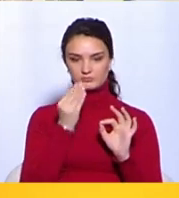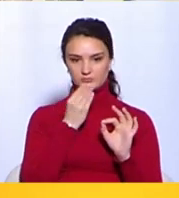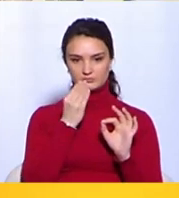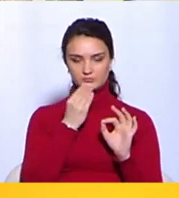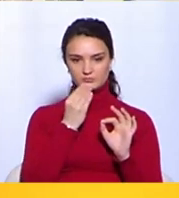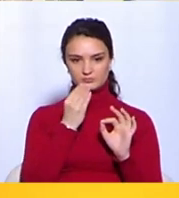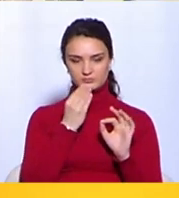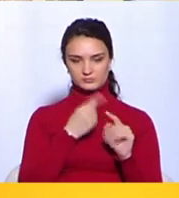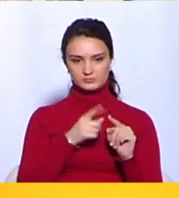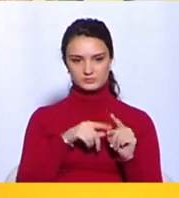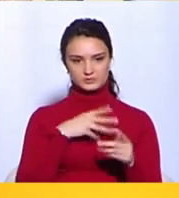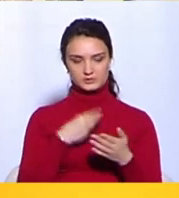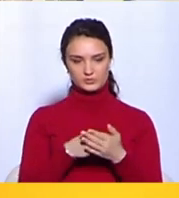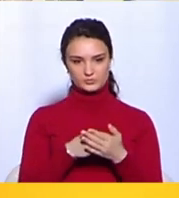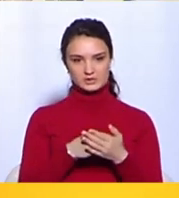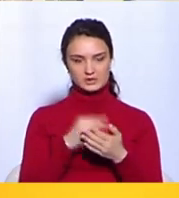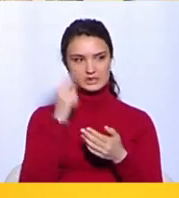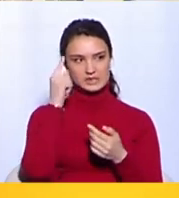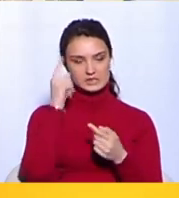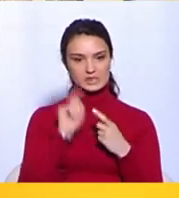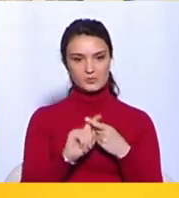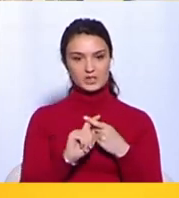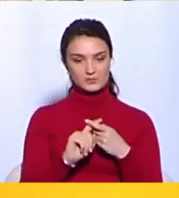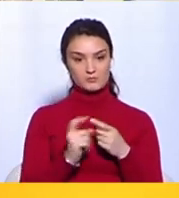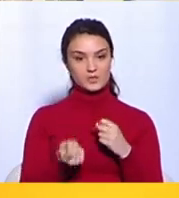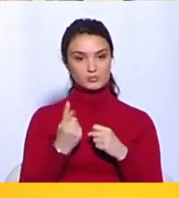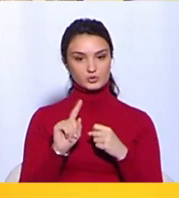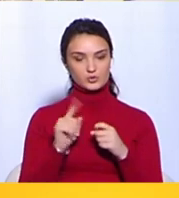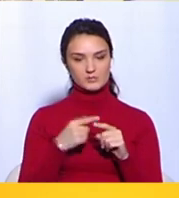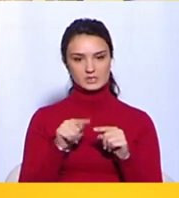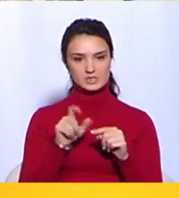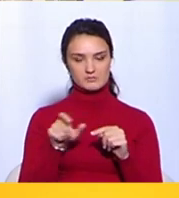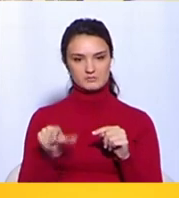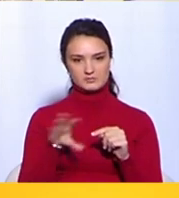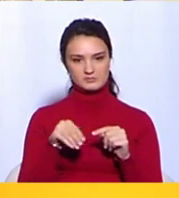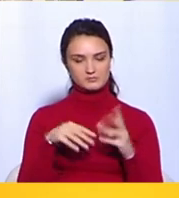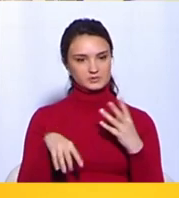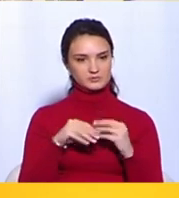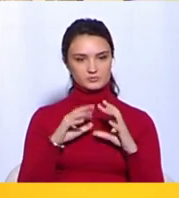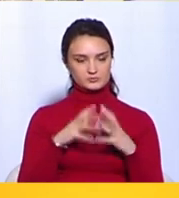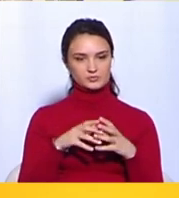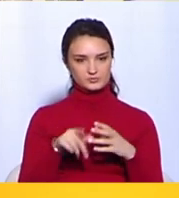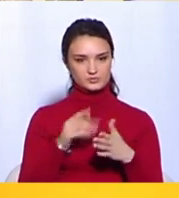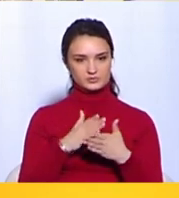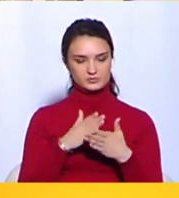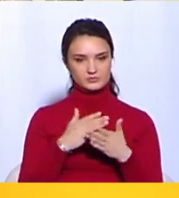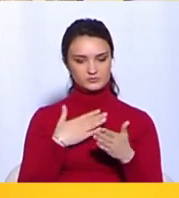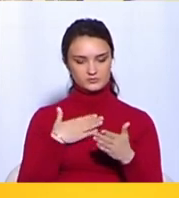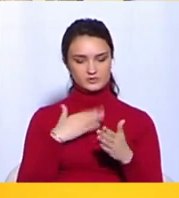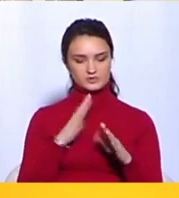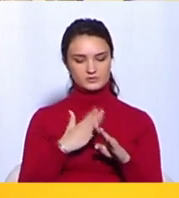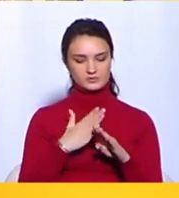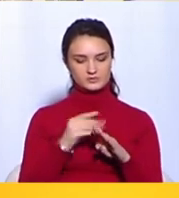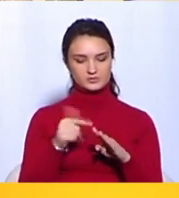იკვებებოდნენ ხდებიან საკუთარ იდეაზე დამოკიდებულები აღმოჩნდა რომ ასეთი ადამიანების რიცხვი მთელ მსოფლიოში იზრდება სამწუხაროდ ჩვენ არ